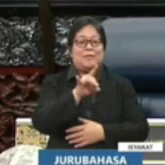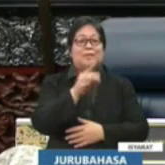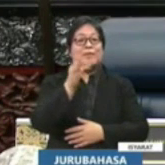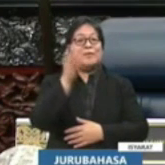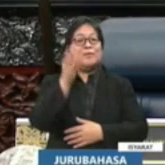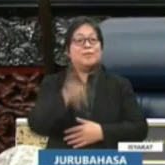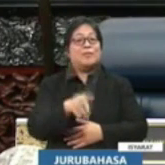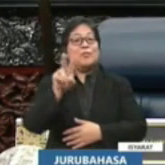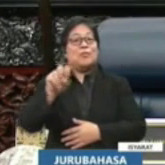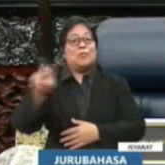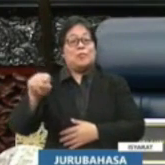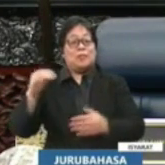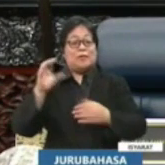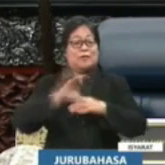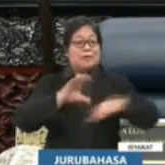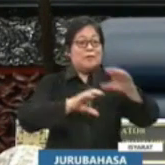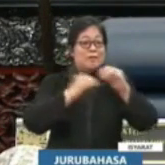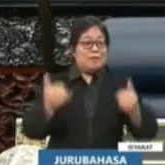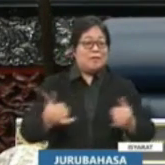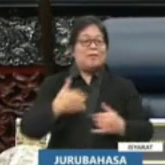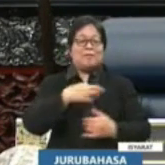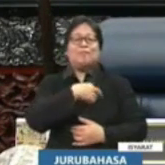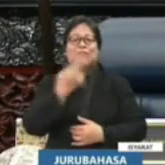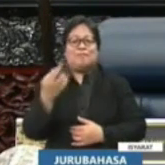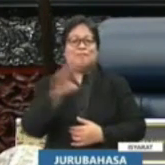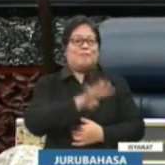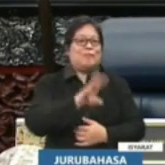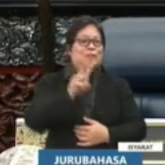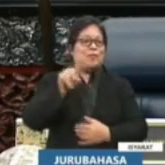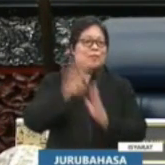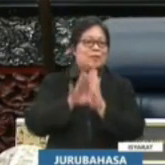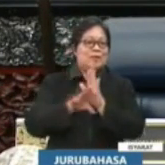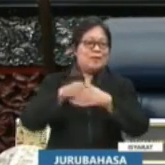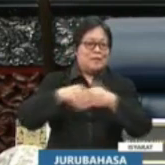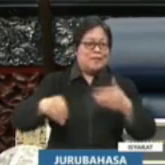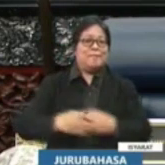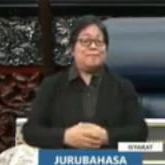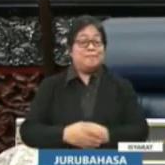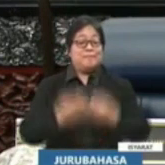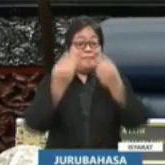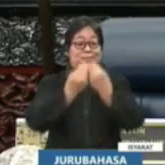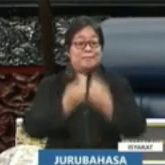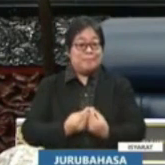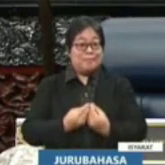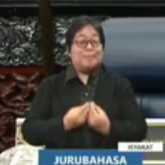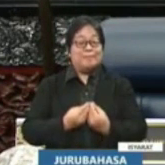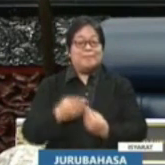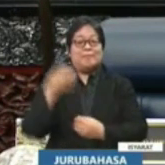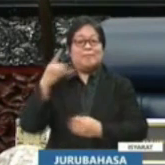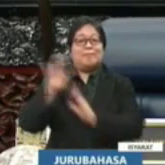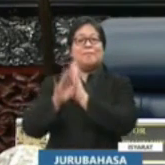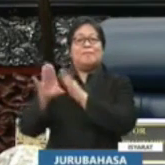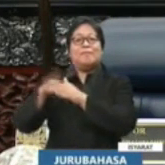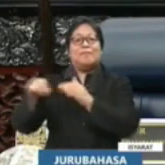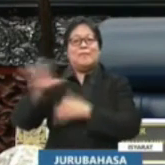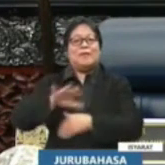18-2020 sehingga kini, industri pembinaan dianggarkan mengalami kerugian sebanyak RM42 bilion. Daripada jumlah ini, RM18 bilion adalah